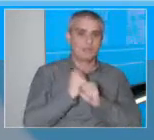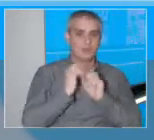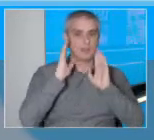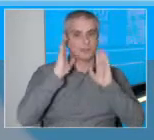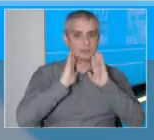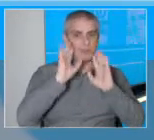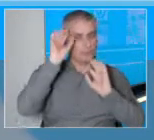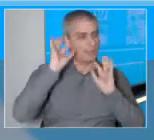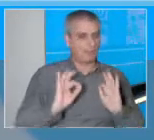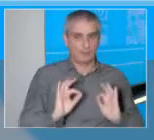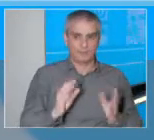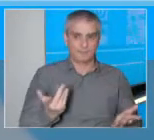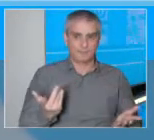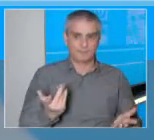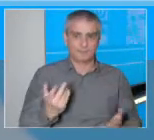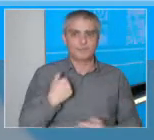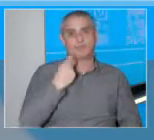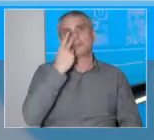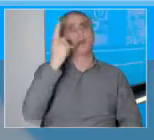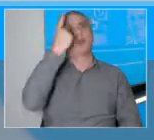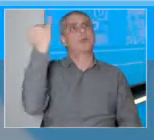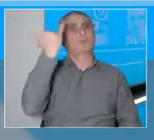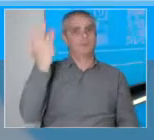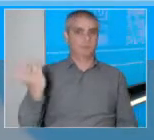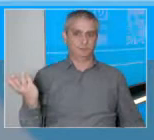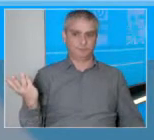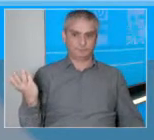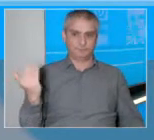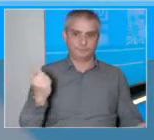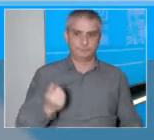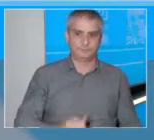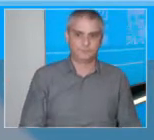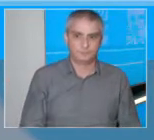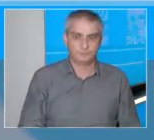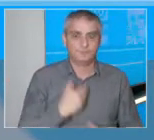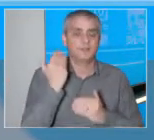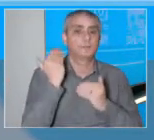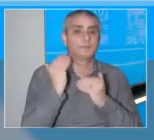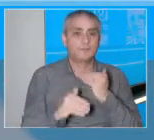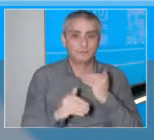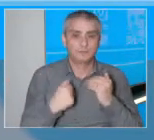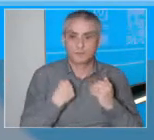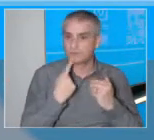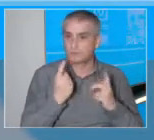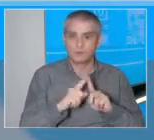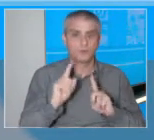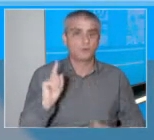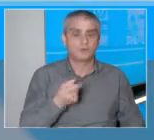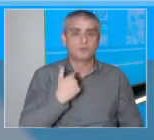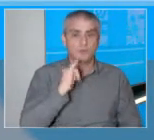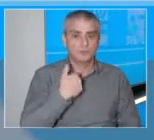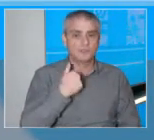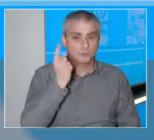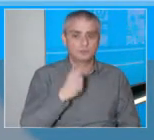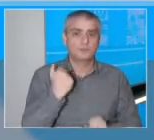של... של שביתי השם לנגדי תמיד, ושמורה שמיים עלינו בכל רגע ורגע. בסוף, אני אומר את זה לכולנו, אנחנו בהחלט